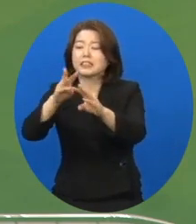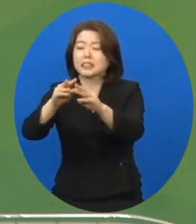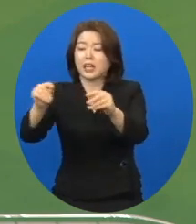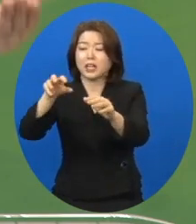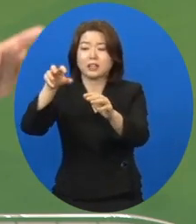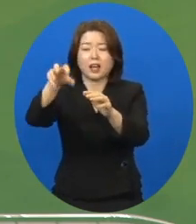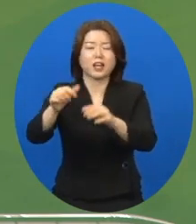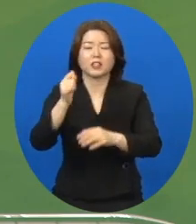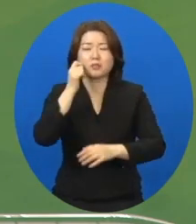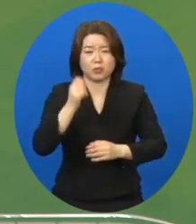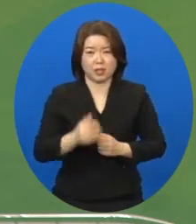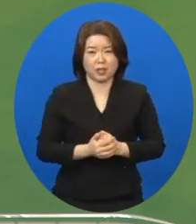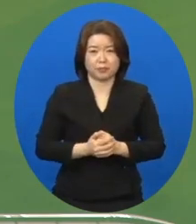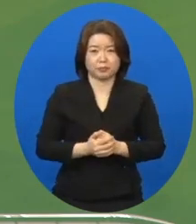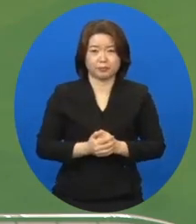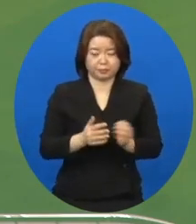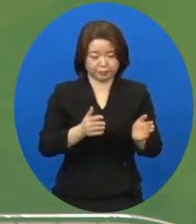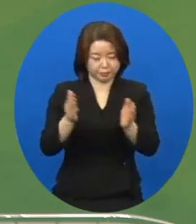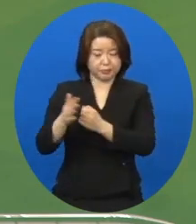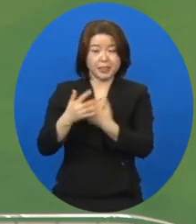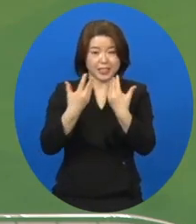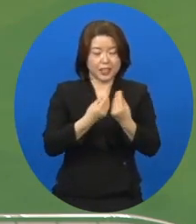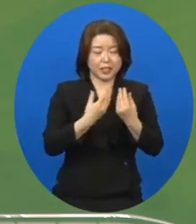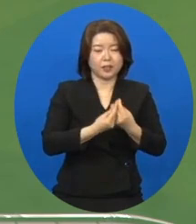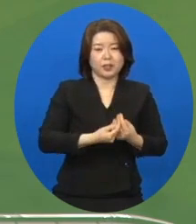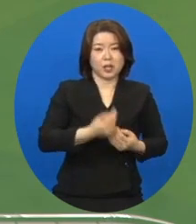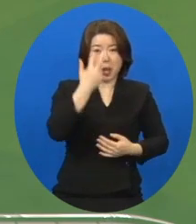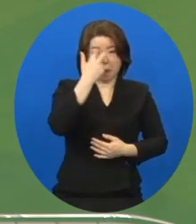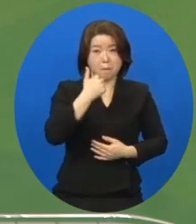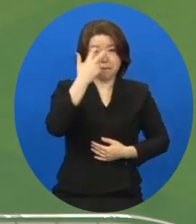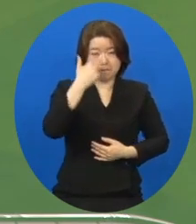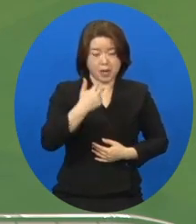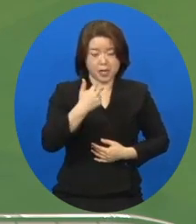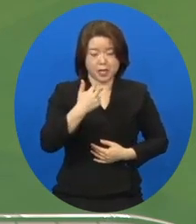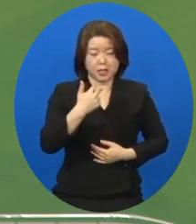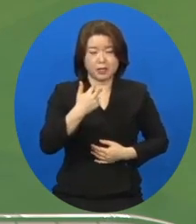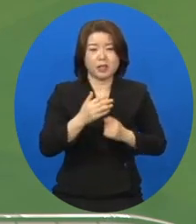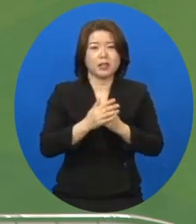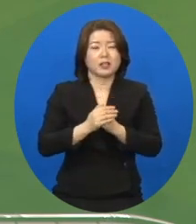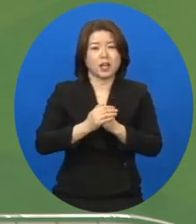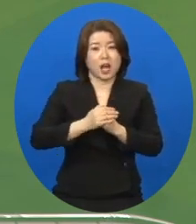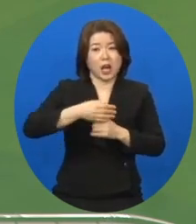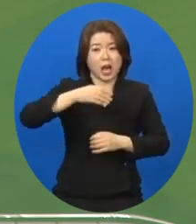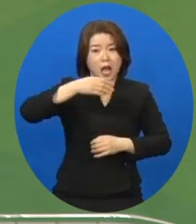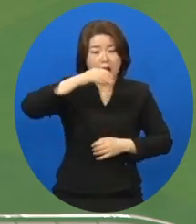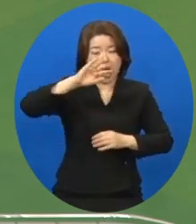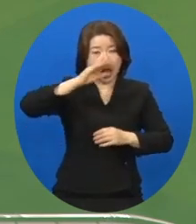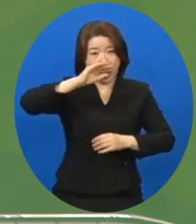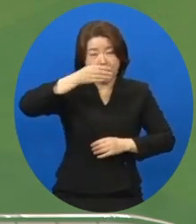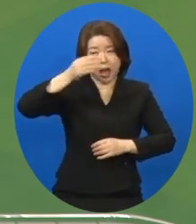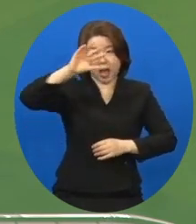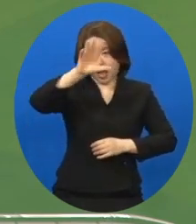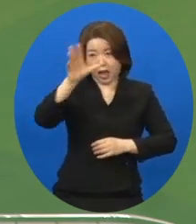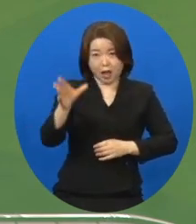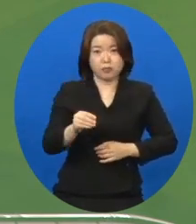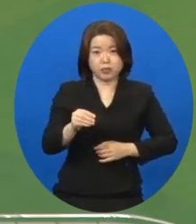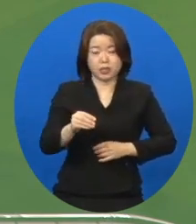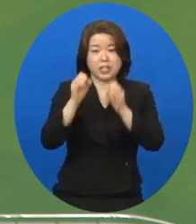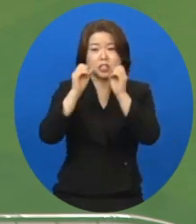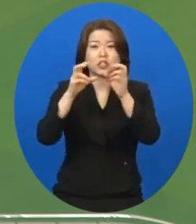맹인이면서도 아프리카에 선교사로 가 계신 안정규 선교사님이라고 계십니다. 케냐에